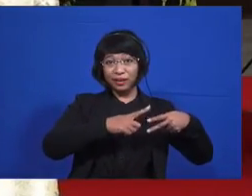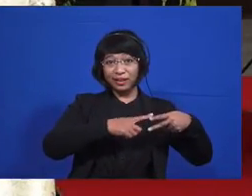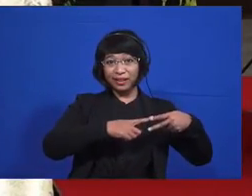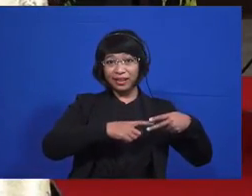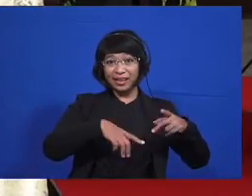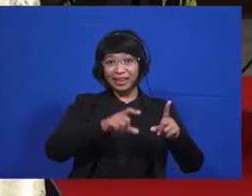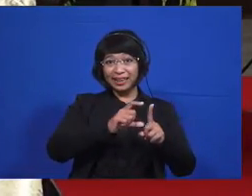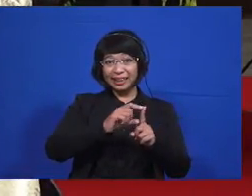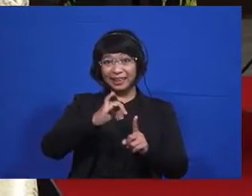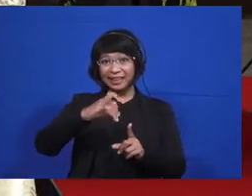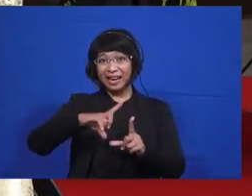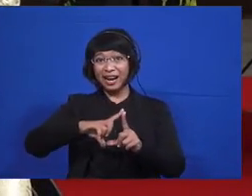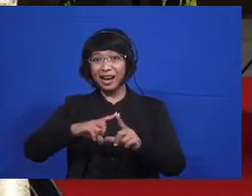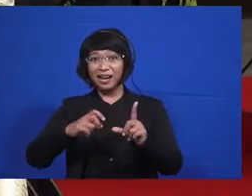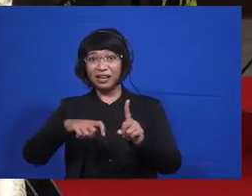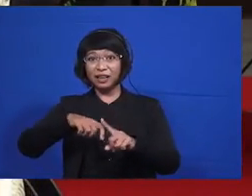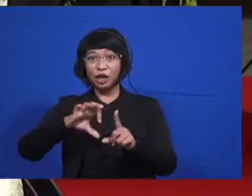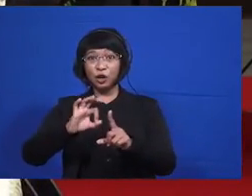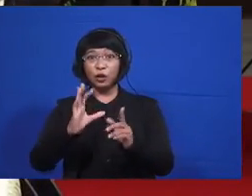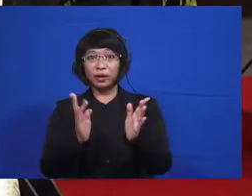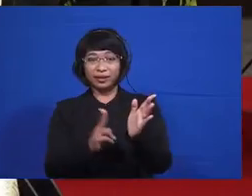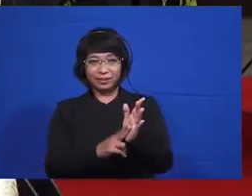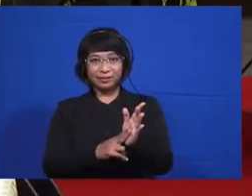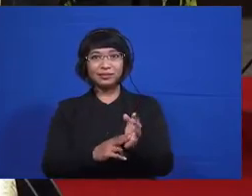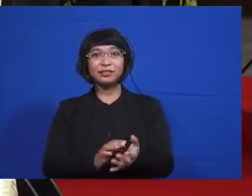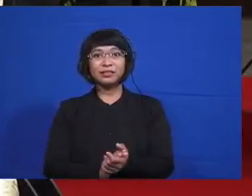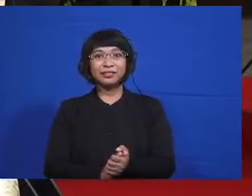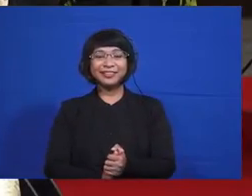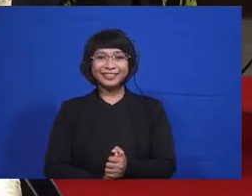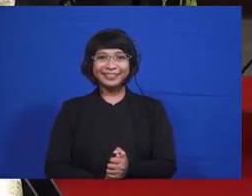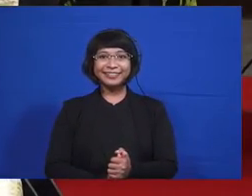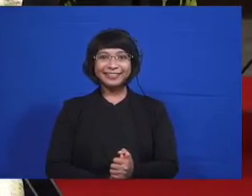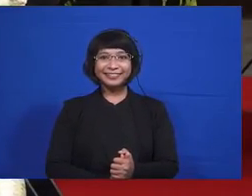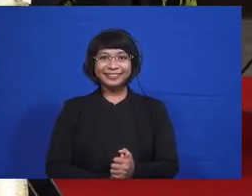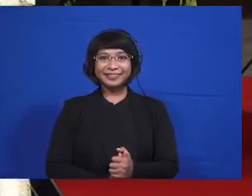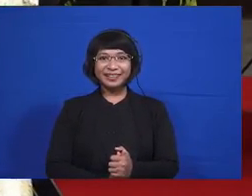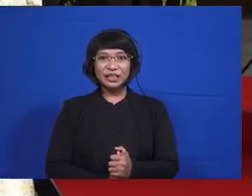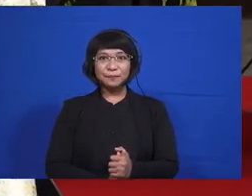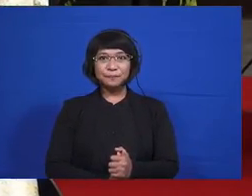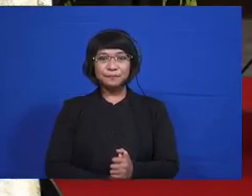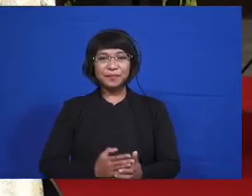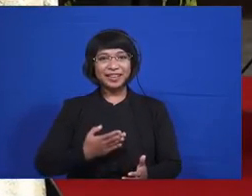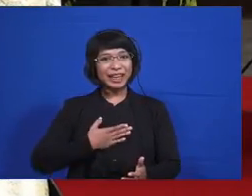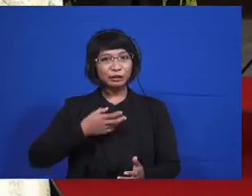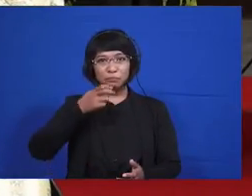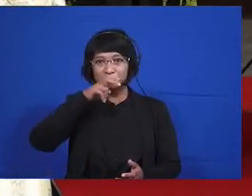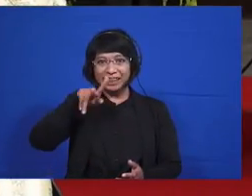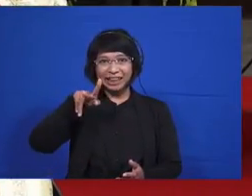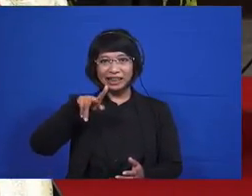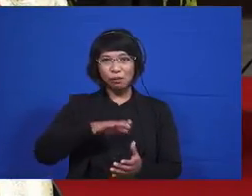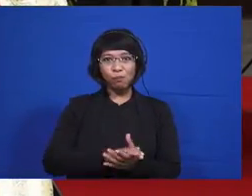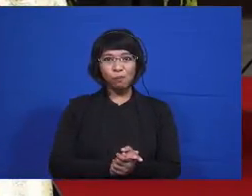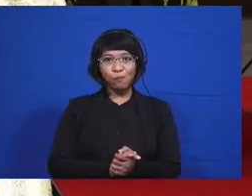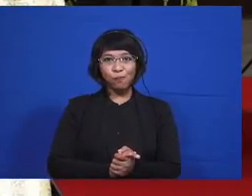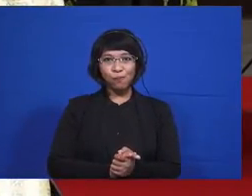tidak jauh berbeda yang dialami oleh Diakon Victor, ya. Apalagi kalau saya melihat